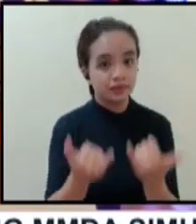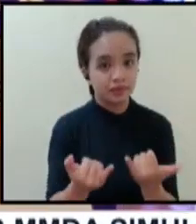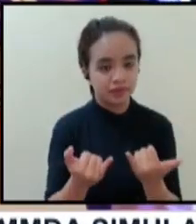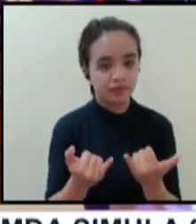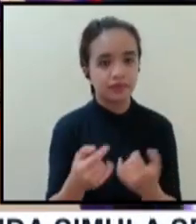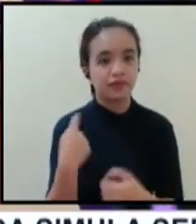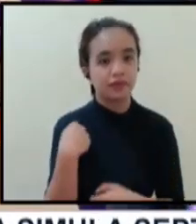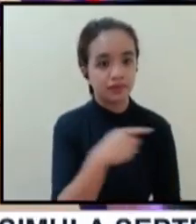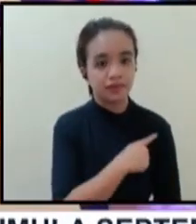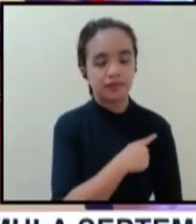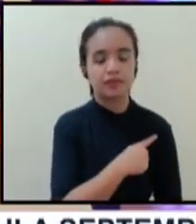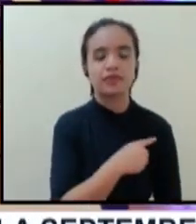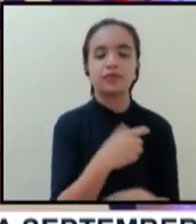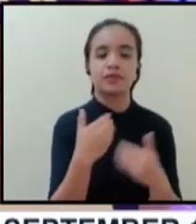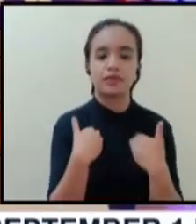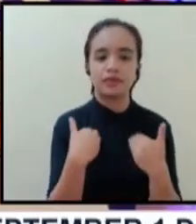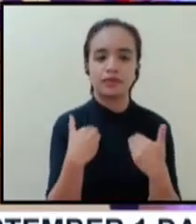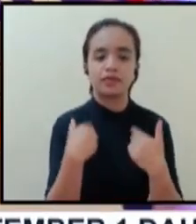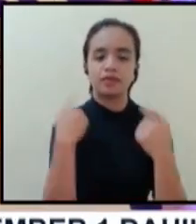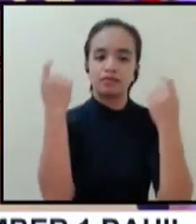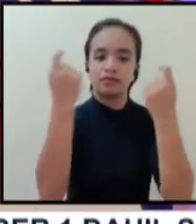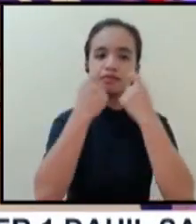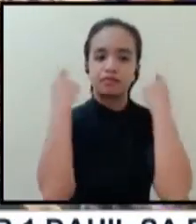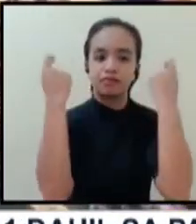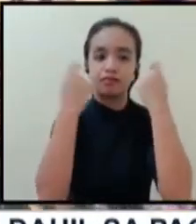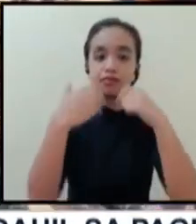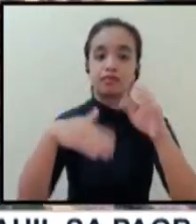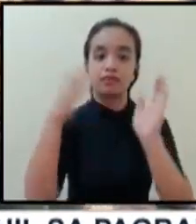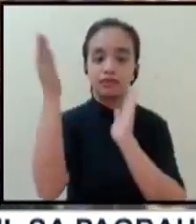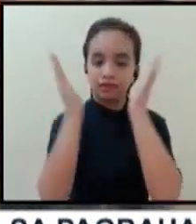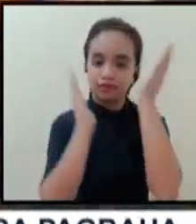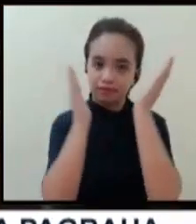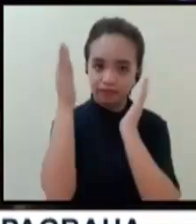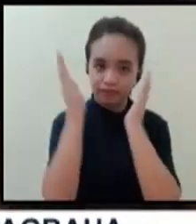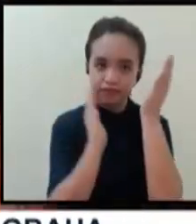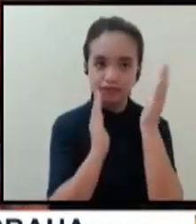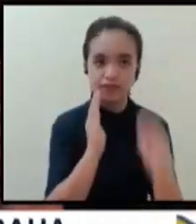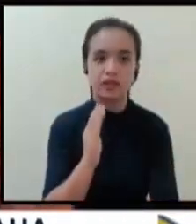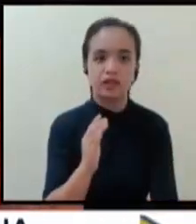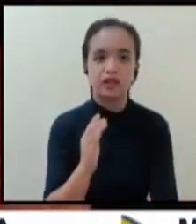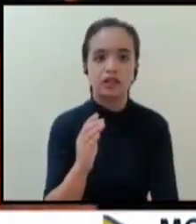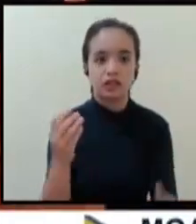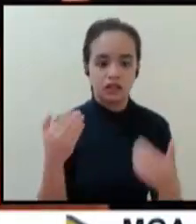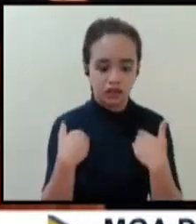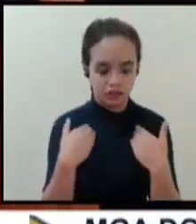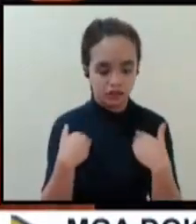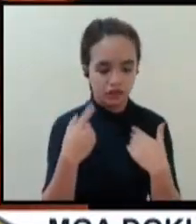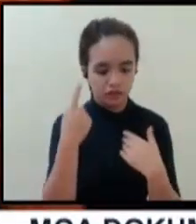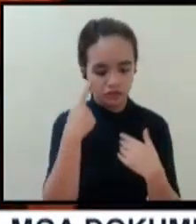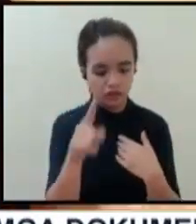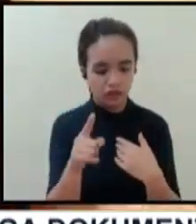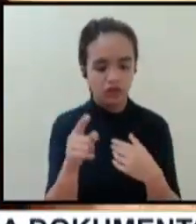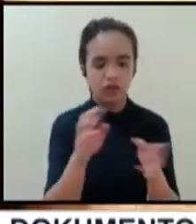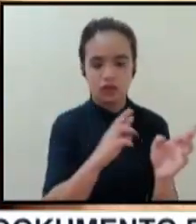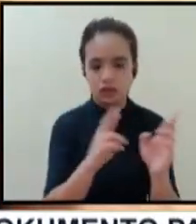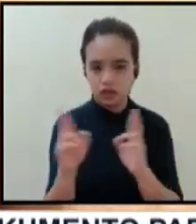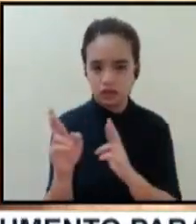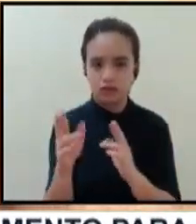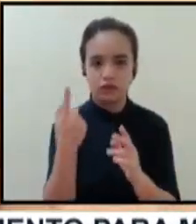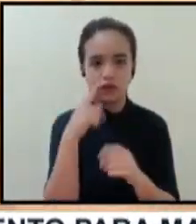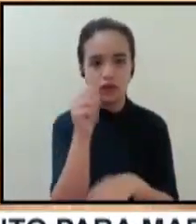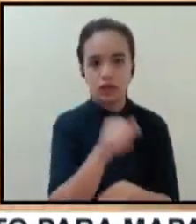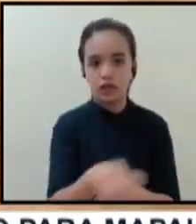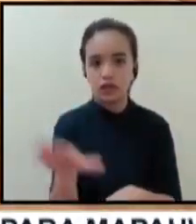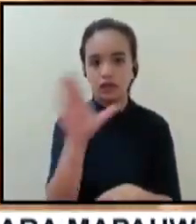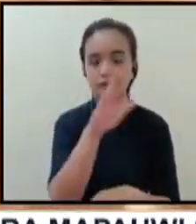the whole Malaysian nation celebrates it with a sense of purpose so that we are ready for the next stage of Malaysian development. In Philippines,